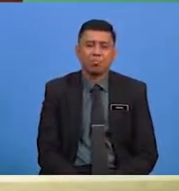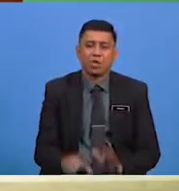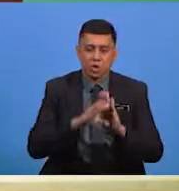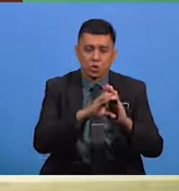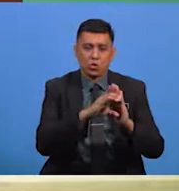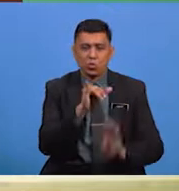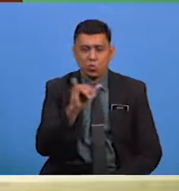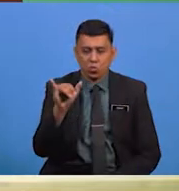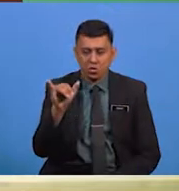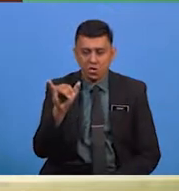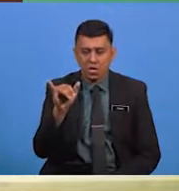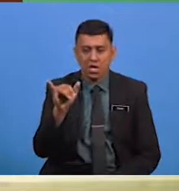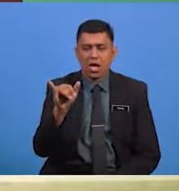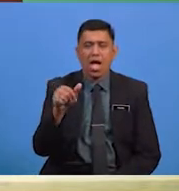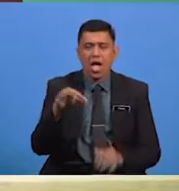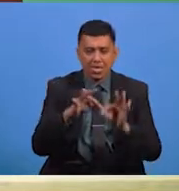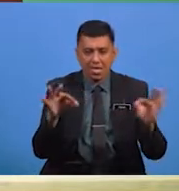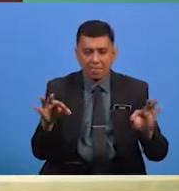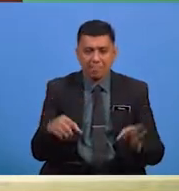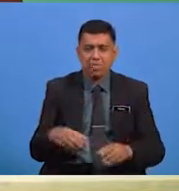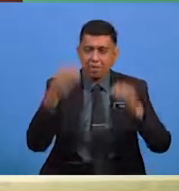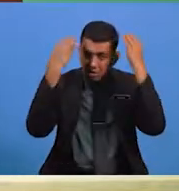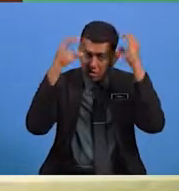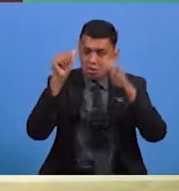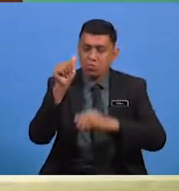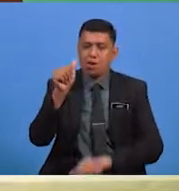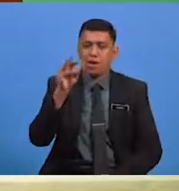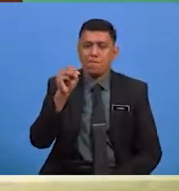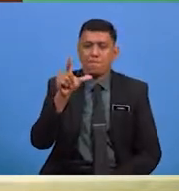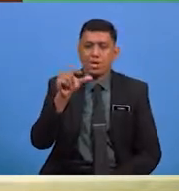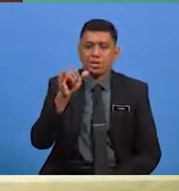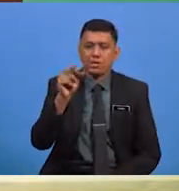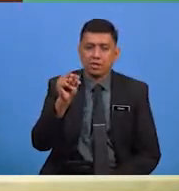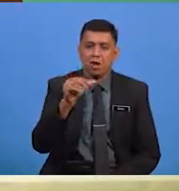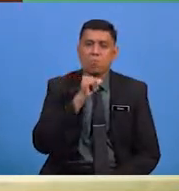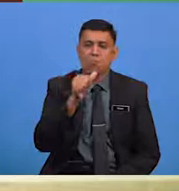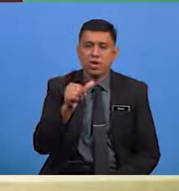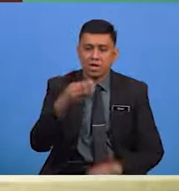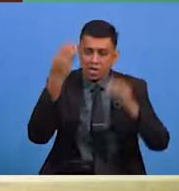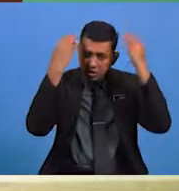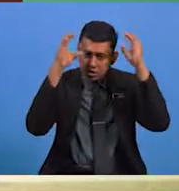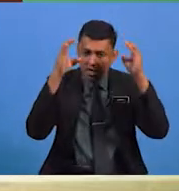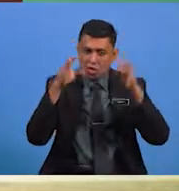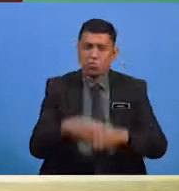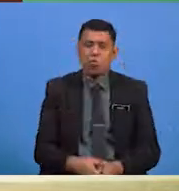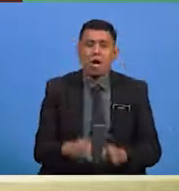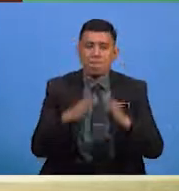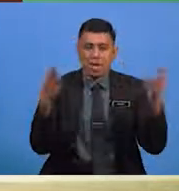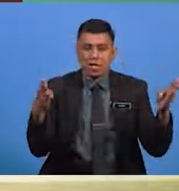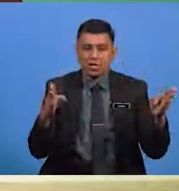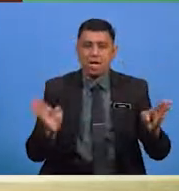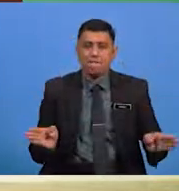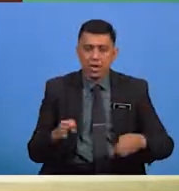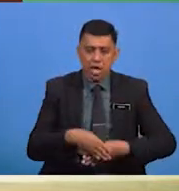Contoh ayat, Cikgu Amalina bukan Cikgu Bahasa Melayu